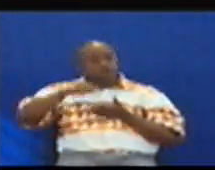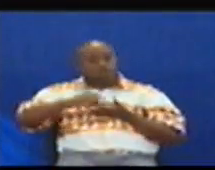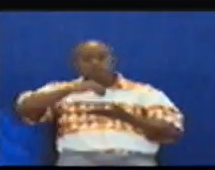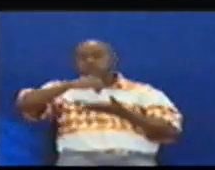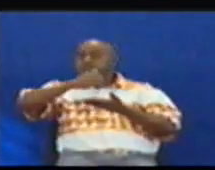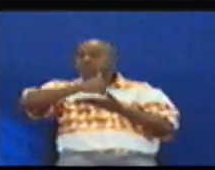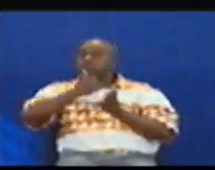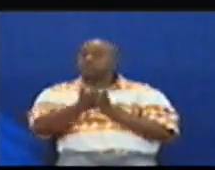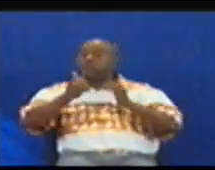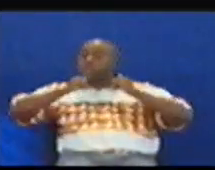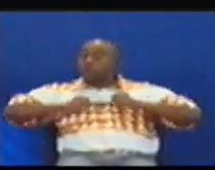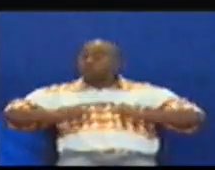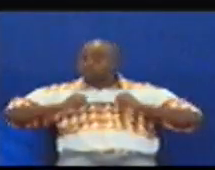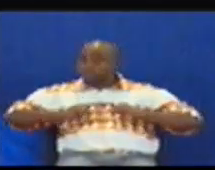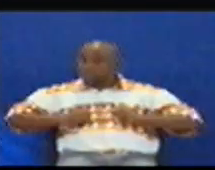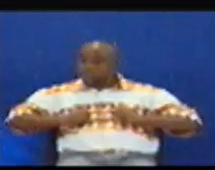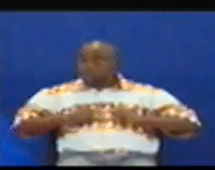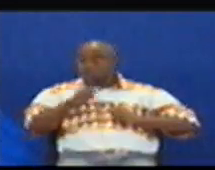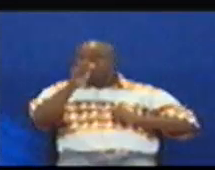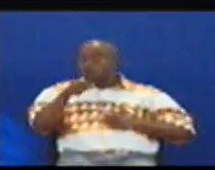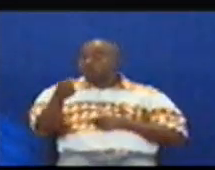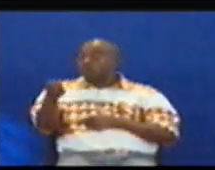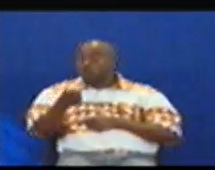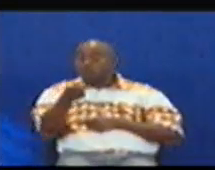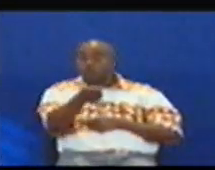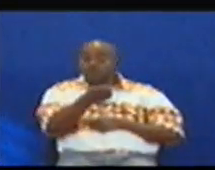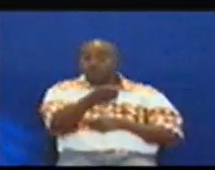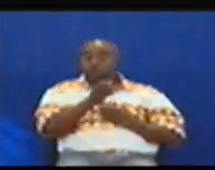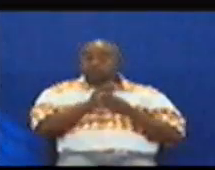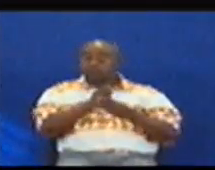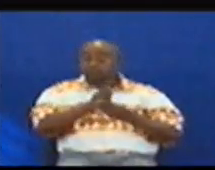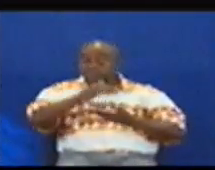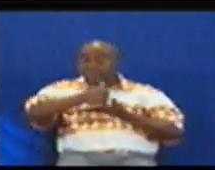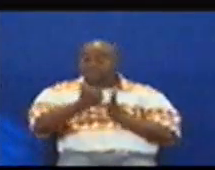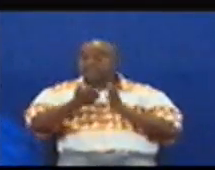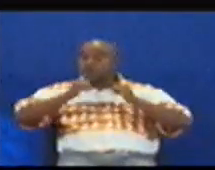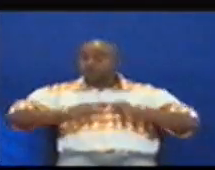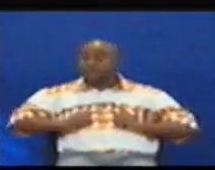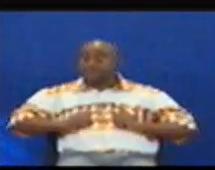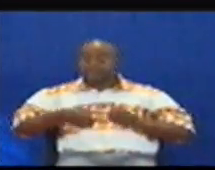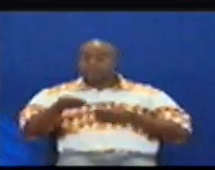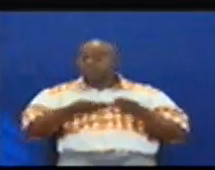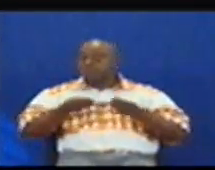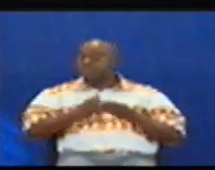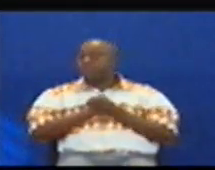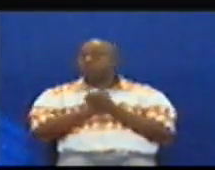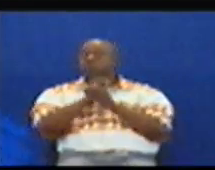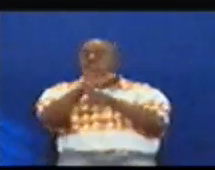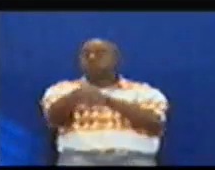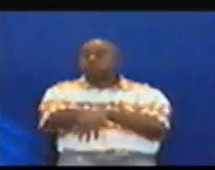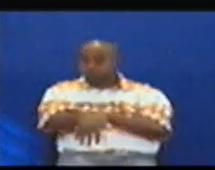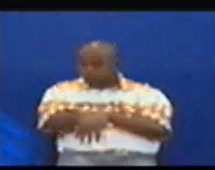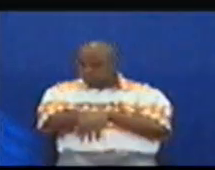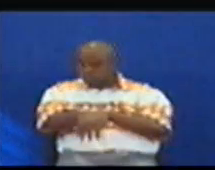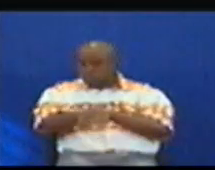kwa upande wa mikopo waliokuwa wamechukua katika kuendesha sekta ya utalii, biashara zitakwenda kusizi kwa kipindi